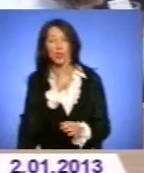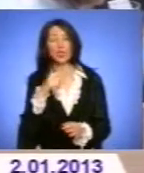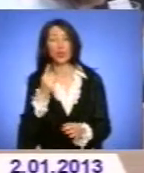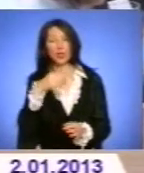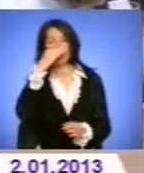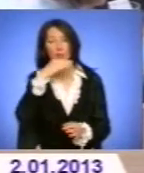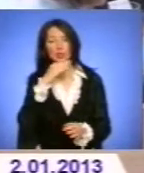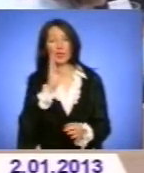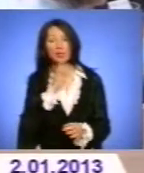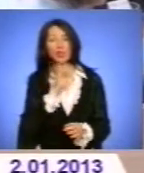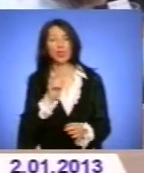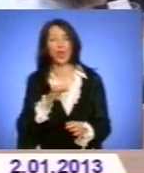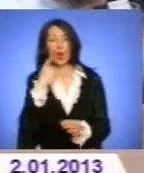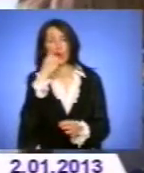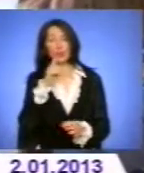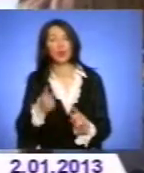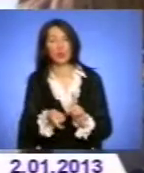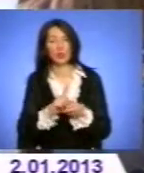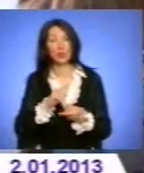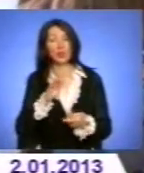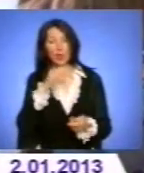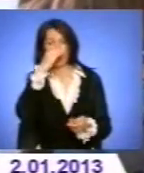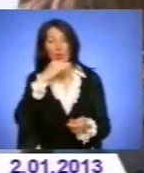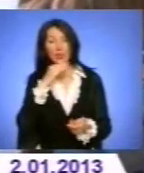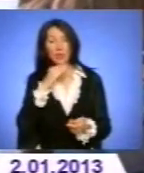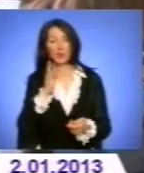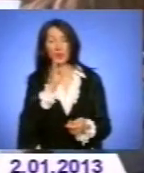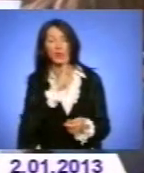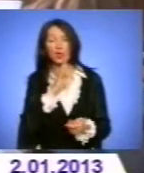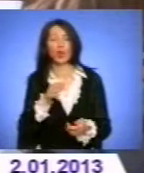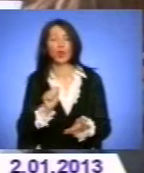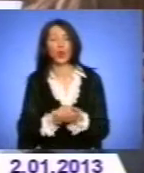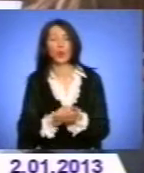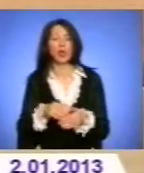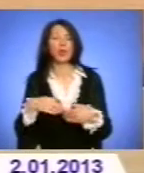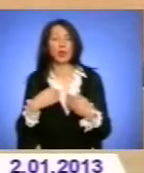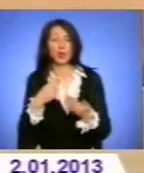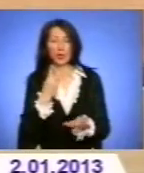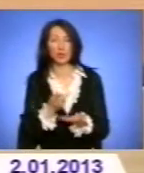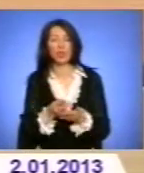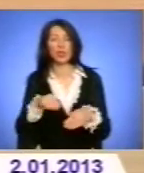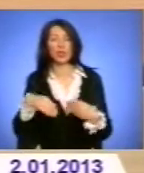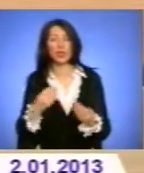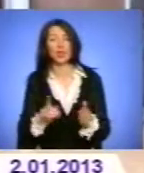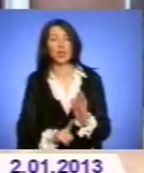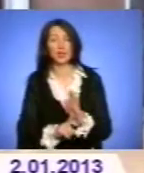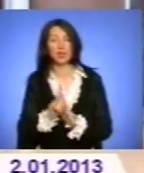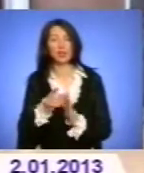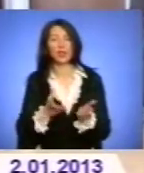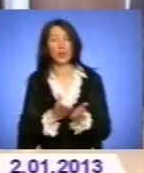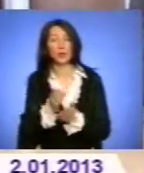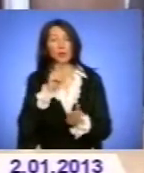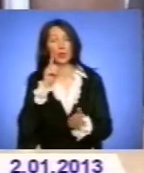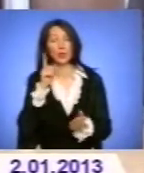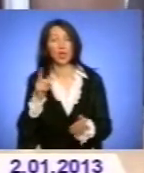яка їх змінює. Крім того, документ передбачає надання стартових виплат молодим працівникам, які погодились працювати в